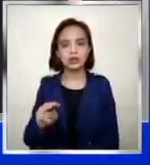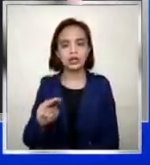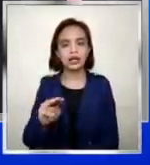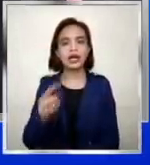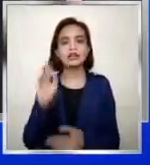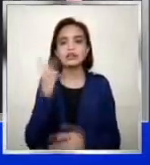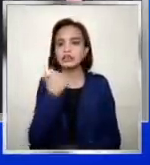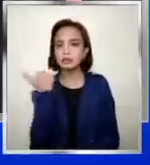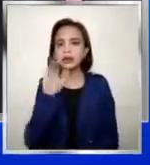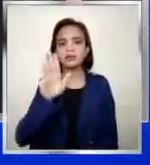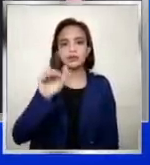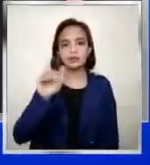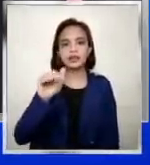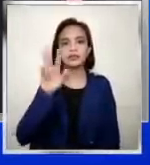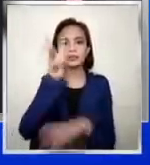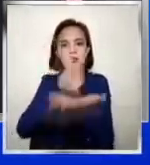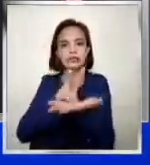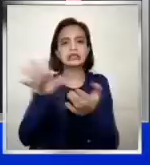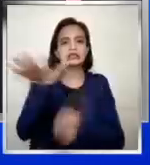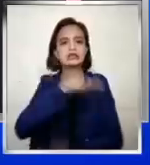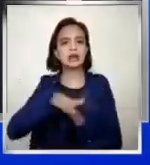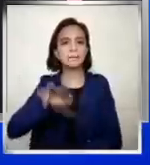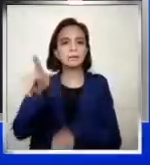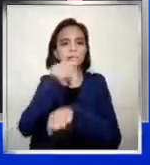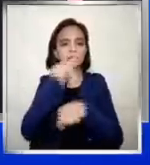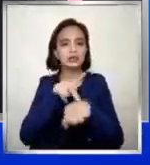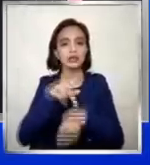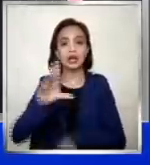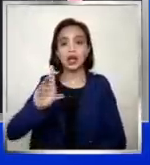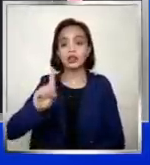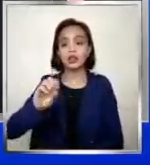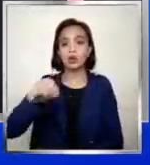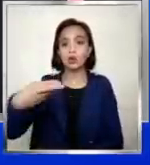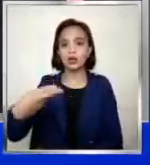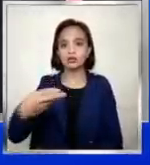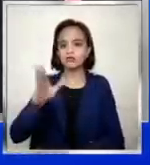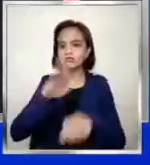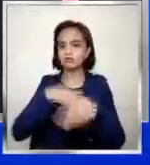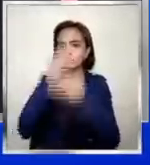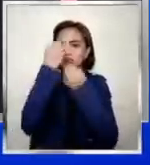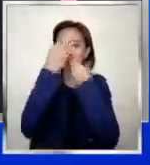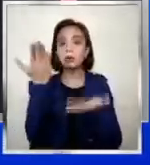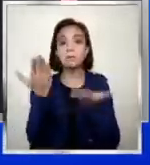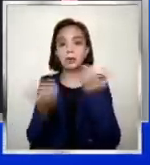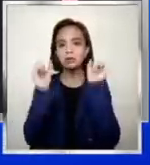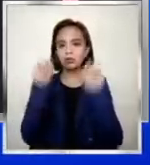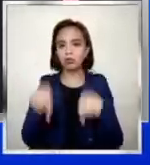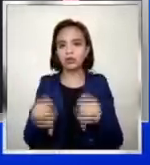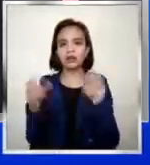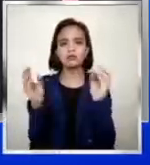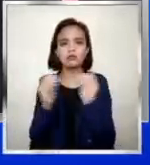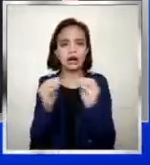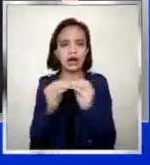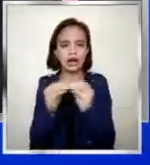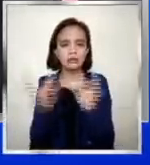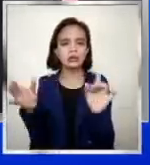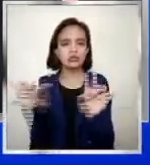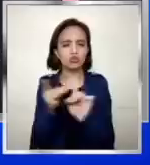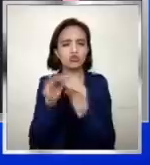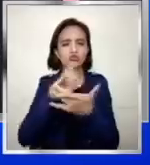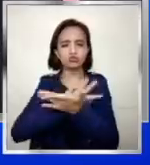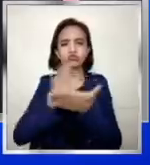bansa. Nagbabala pa ang DOH na posible pang dumami ang COVID cases sa bansa sa mga susunod na araw. Ang